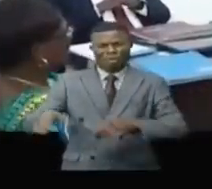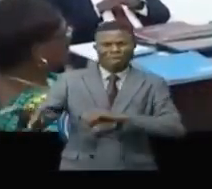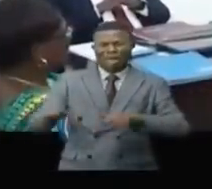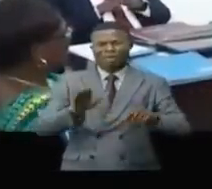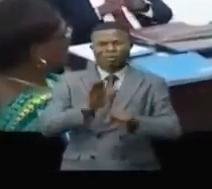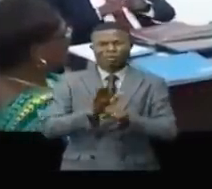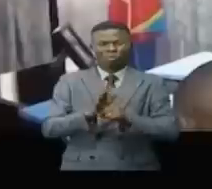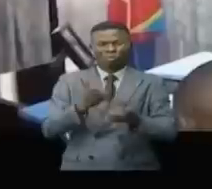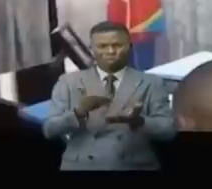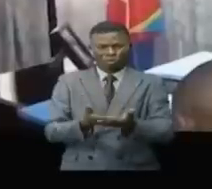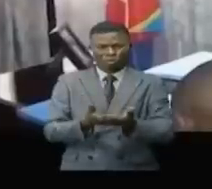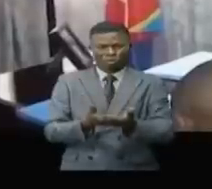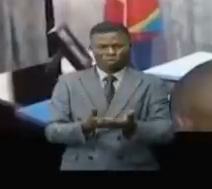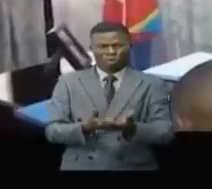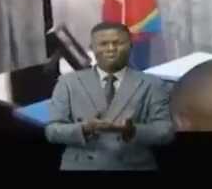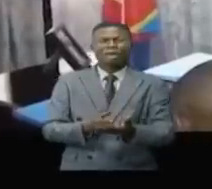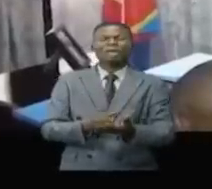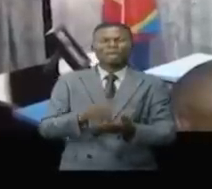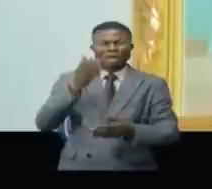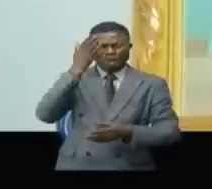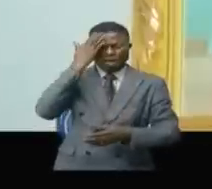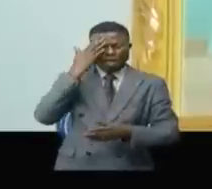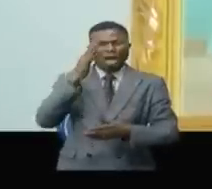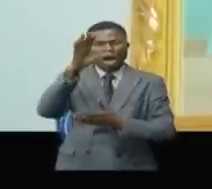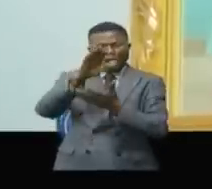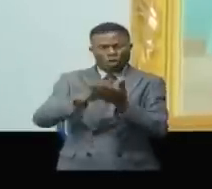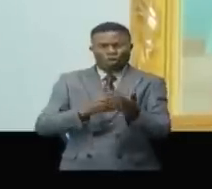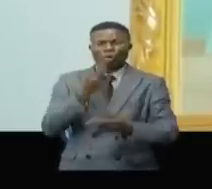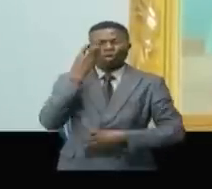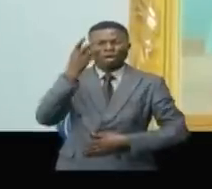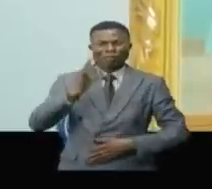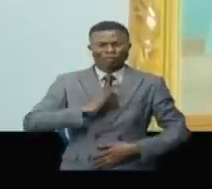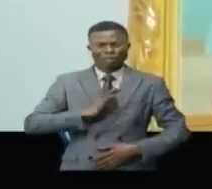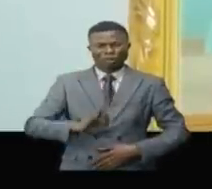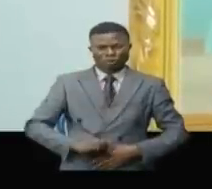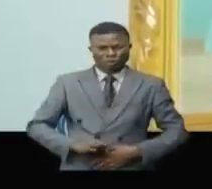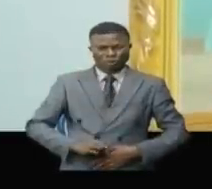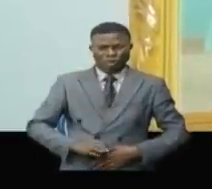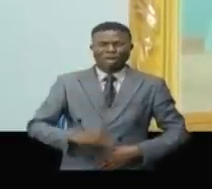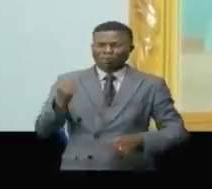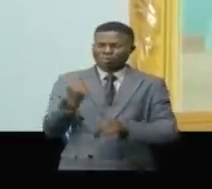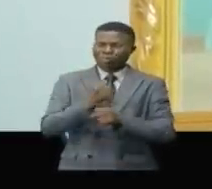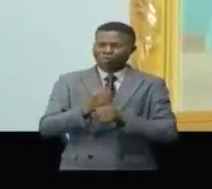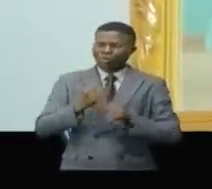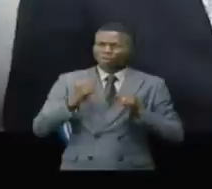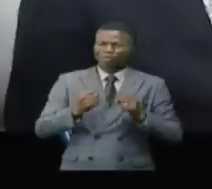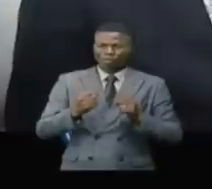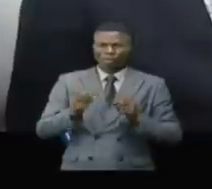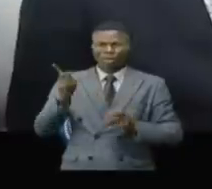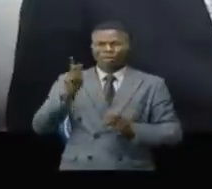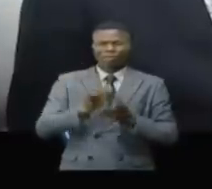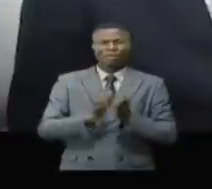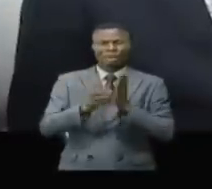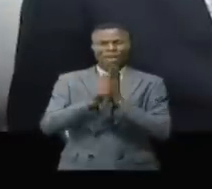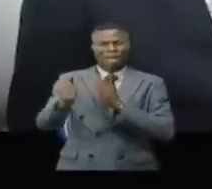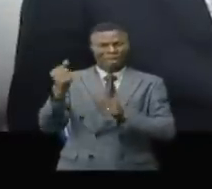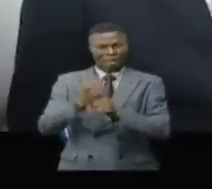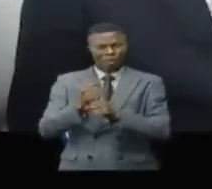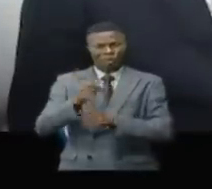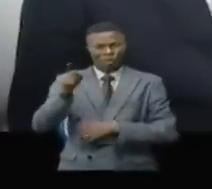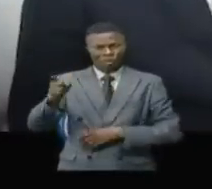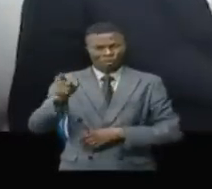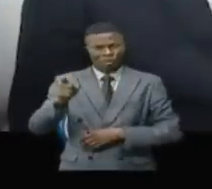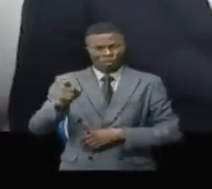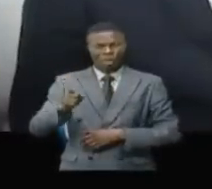terrain. Il s'est approprié également la vision du chef de l'État, Félix Antoine Tshisekedi Tshilombo. La qualité de son travail lui